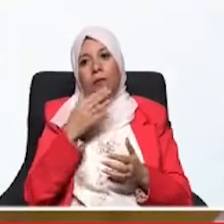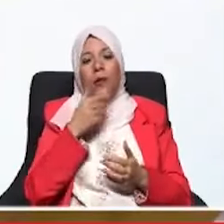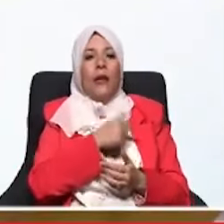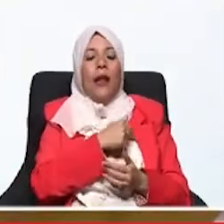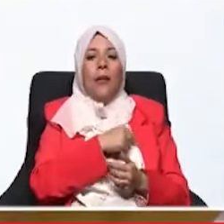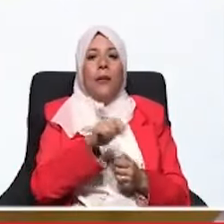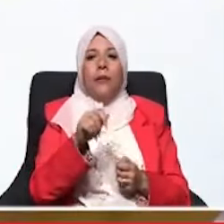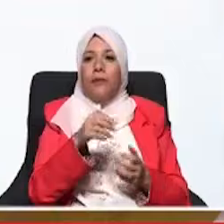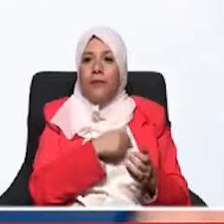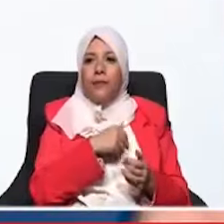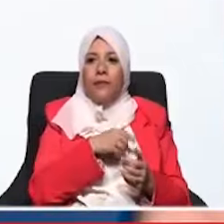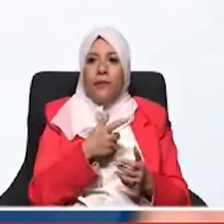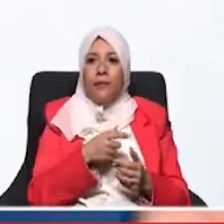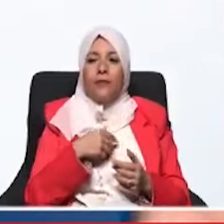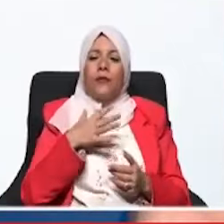ايه اا